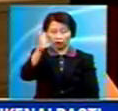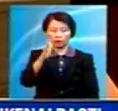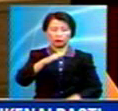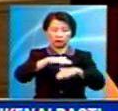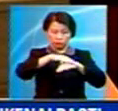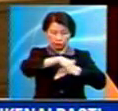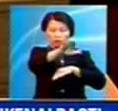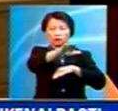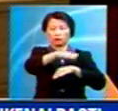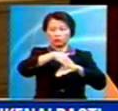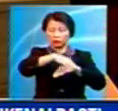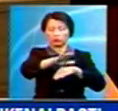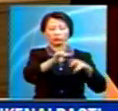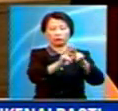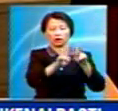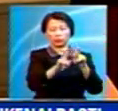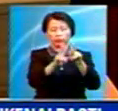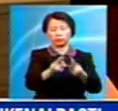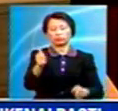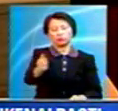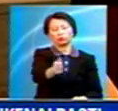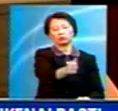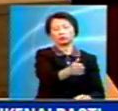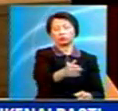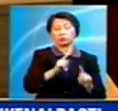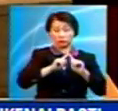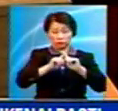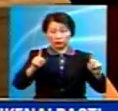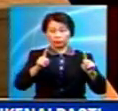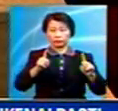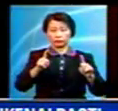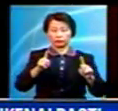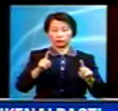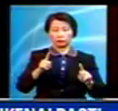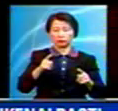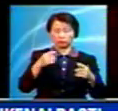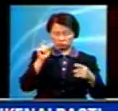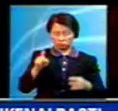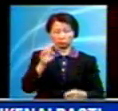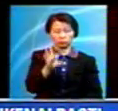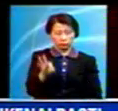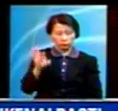ke kampung masing-masing. Kami juga telah melantik